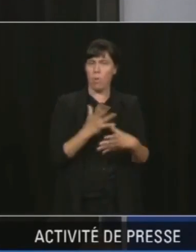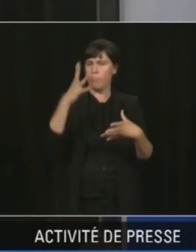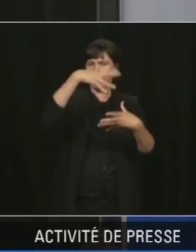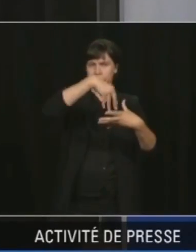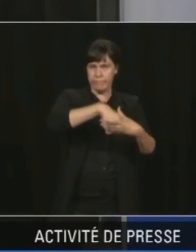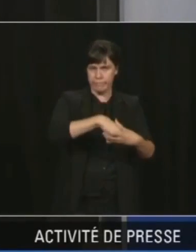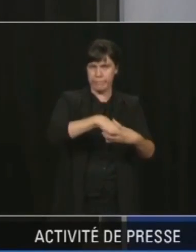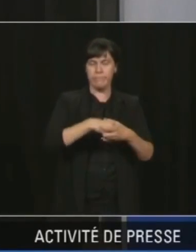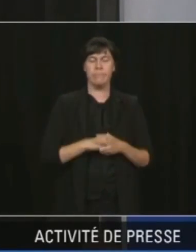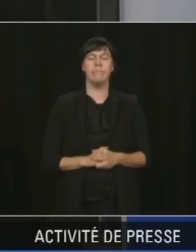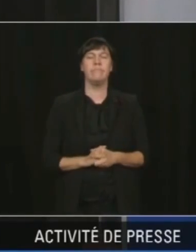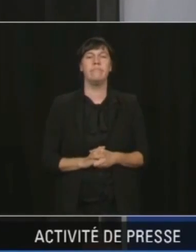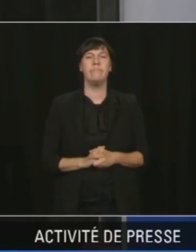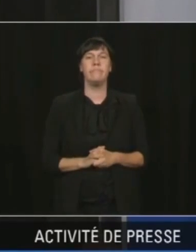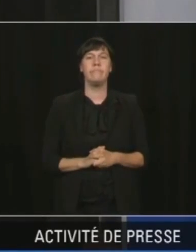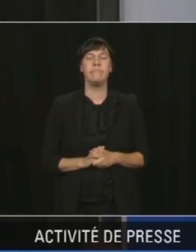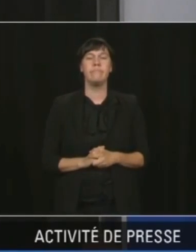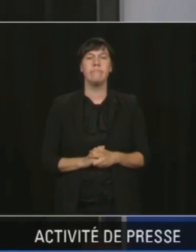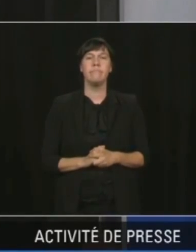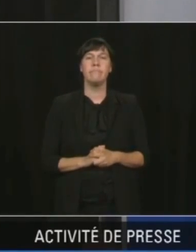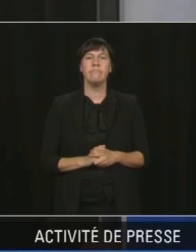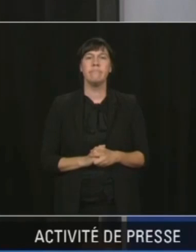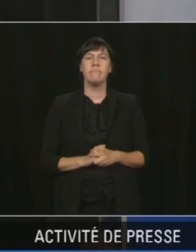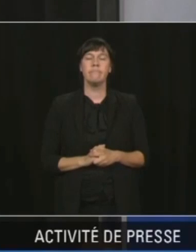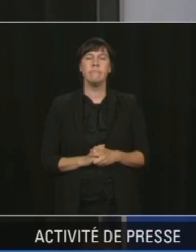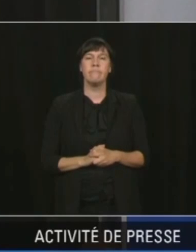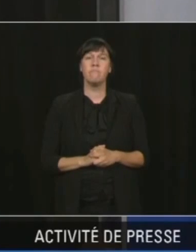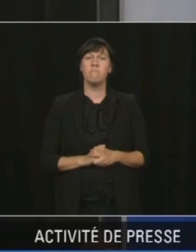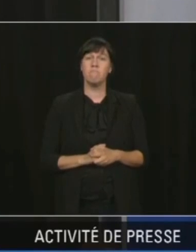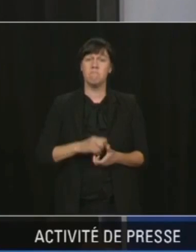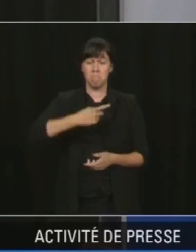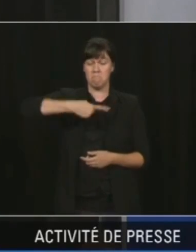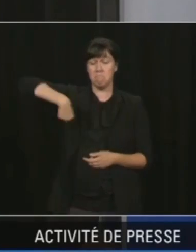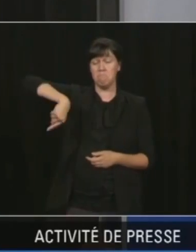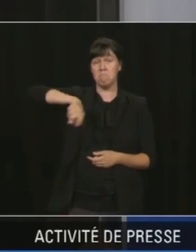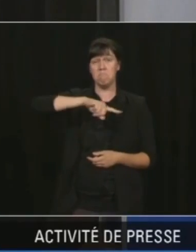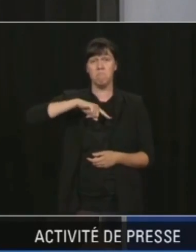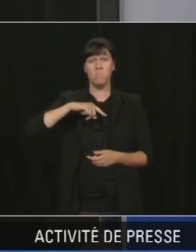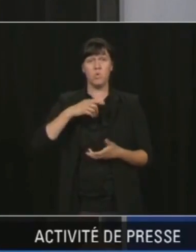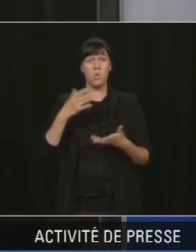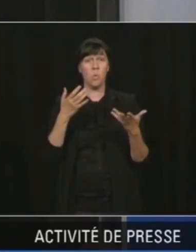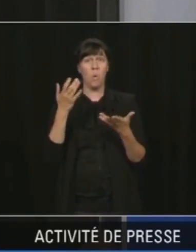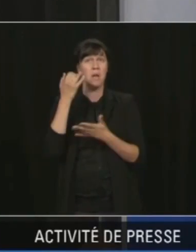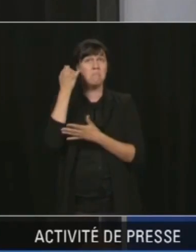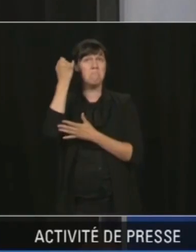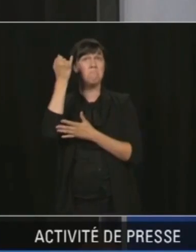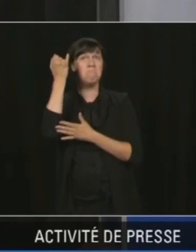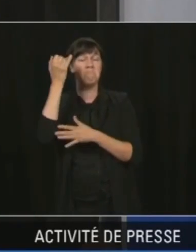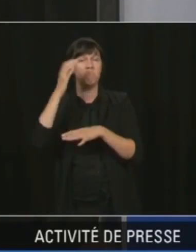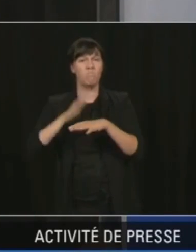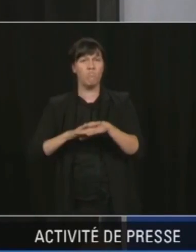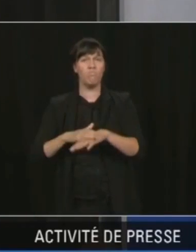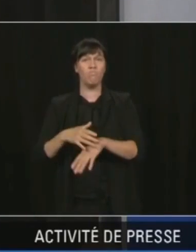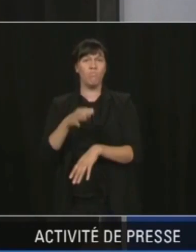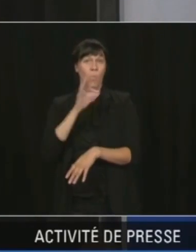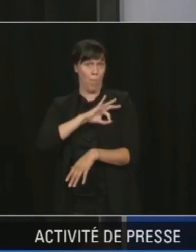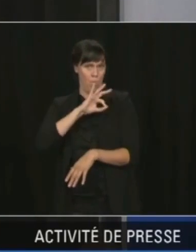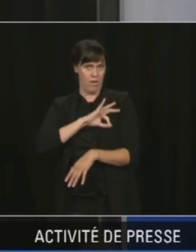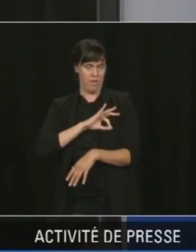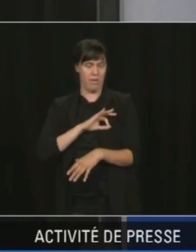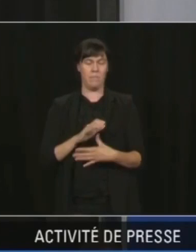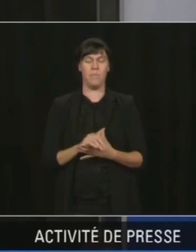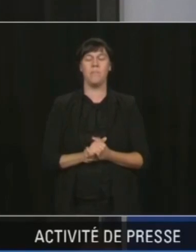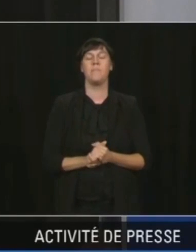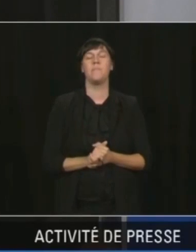principe qu'on s'est donné pour donner des bonis, c'est de dire faudrait que les